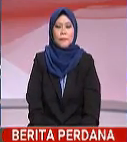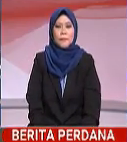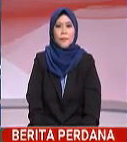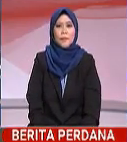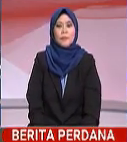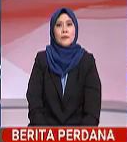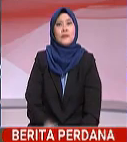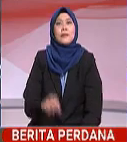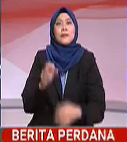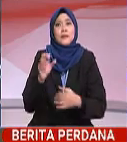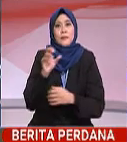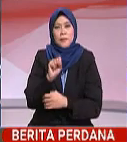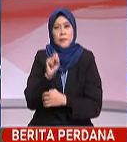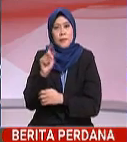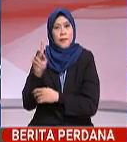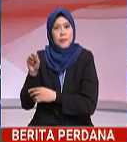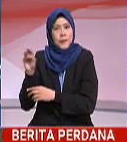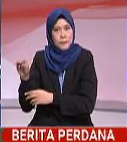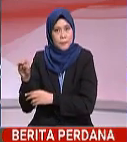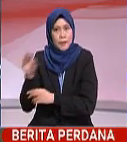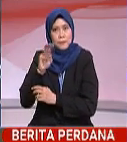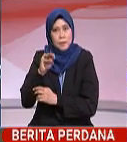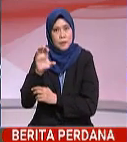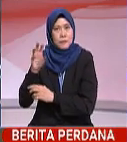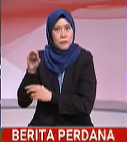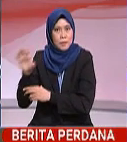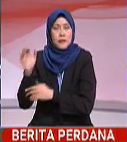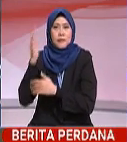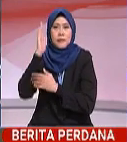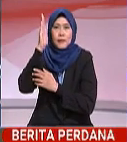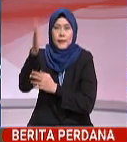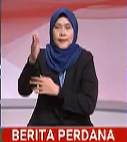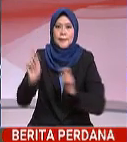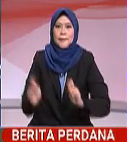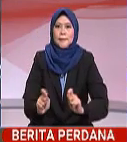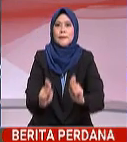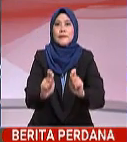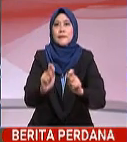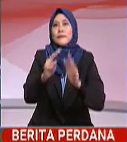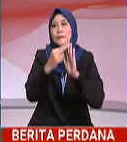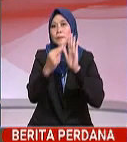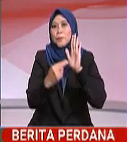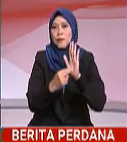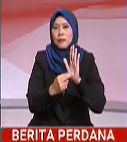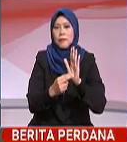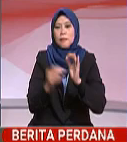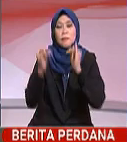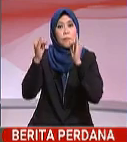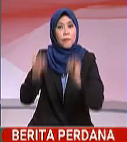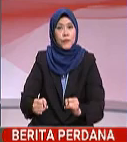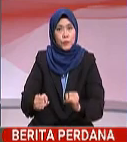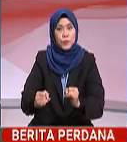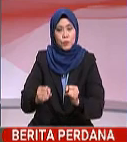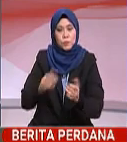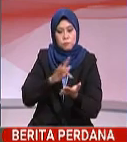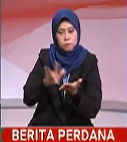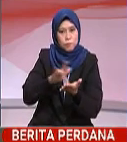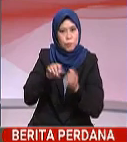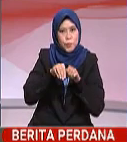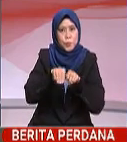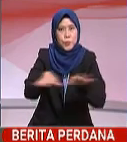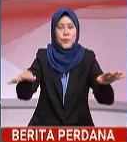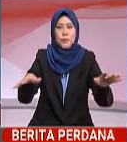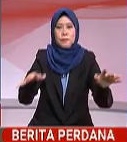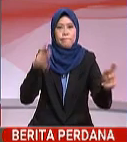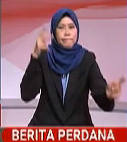Suruhanjaya Komunikasi dan Multimedia Malaysia MCMC akan mengambil tindakan undang-undang terhadap individu yang menyebarkan maklumat